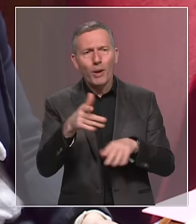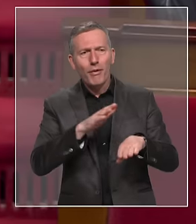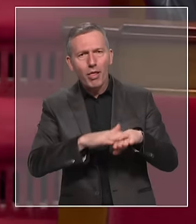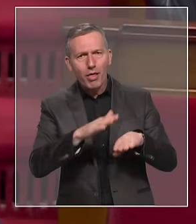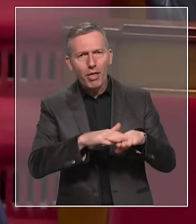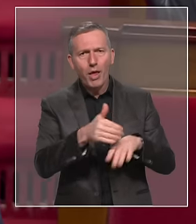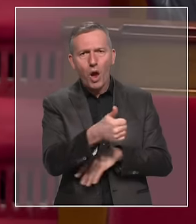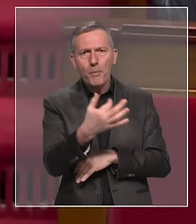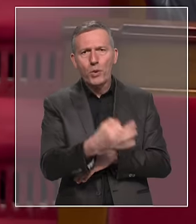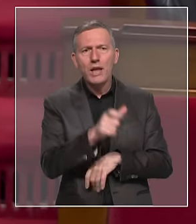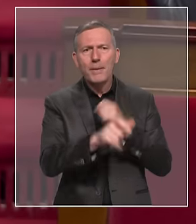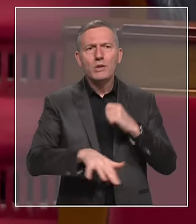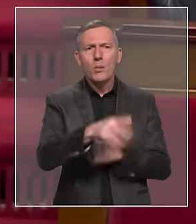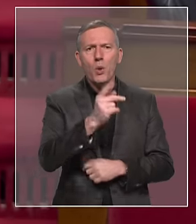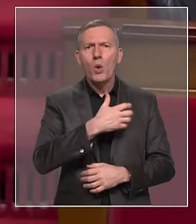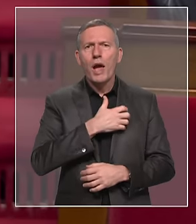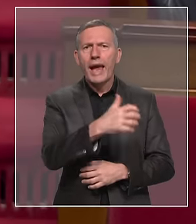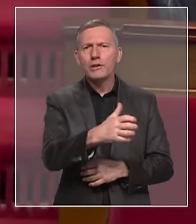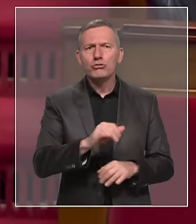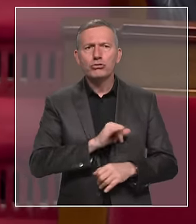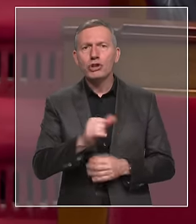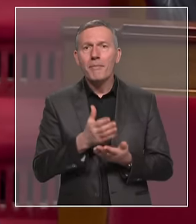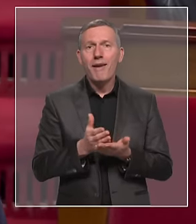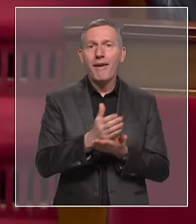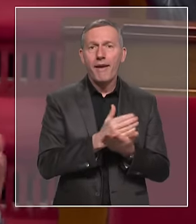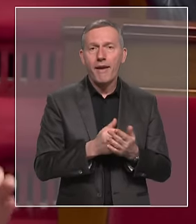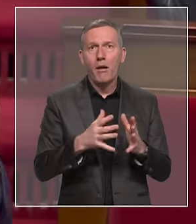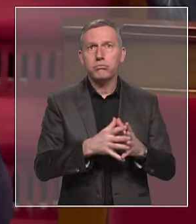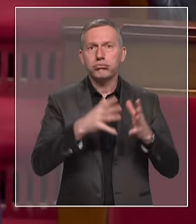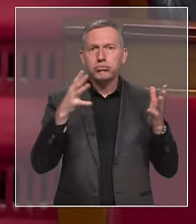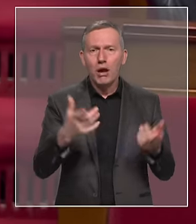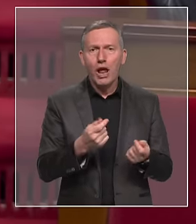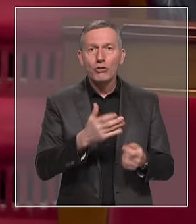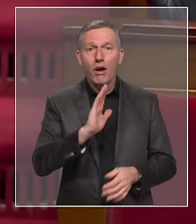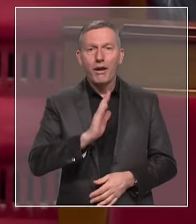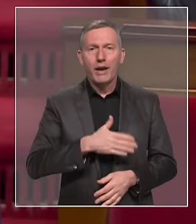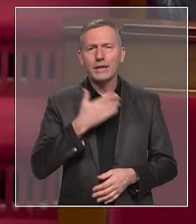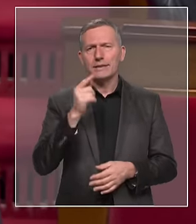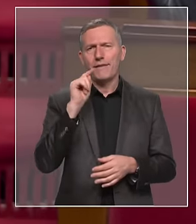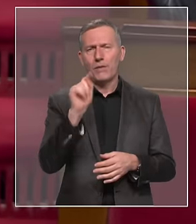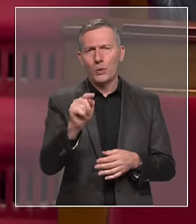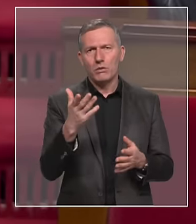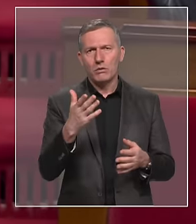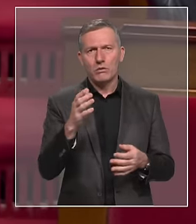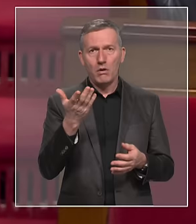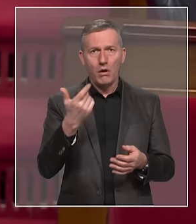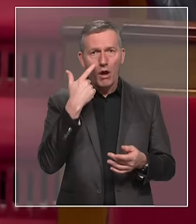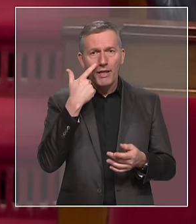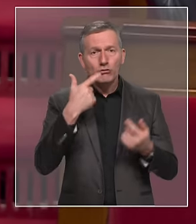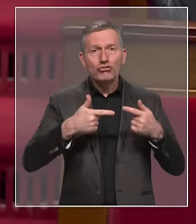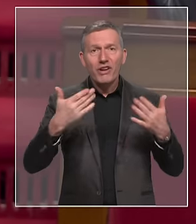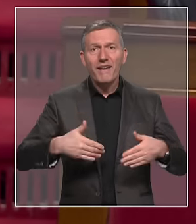les 1% les plus riches du pays qui n'ont jamais gagné autant d'argent grâce à vous. Écoutez ce chiffre.